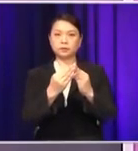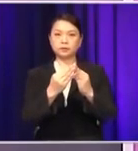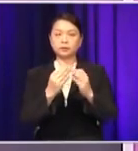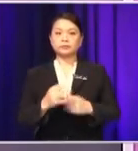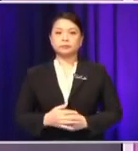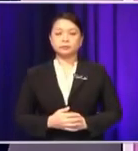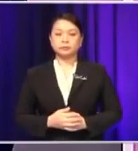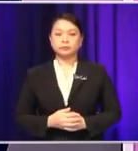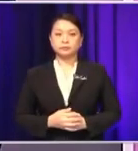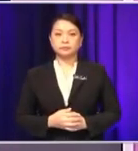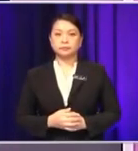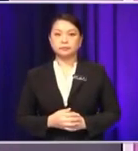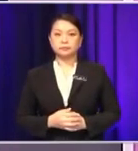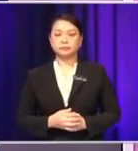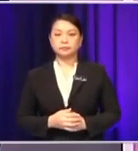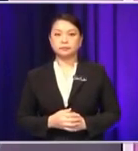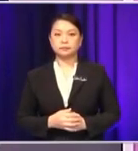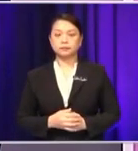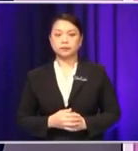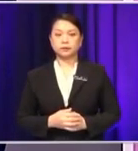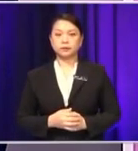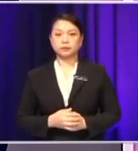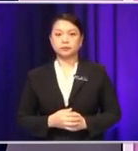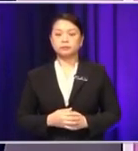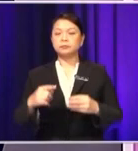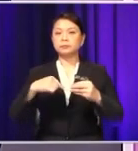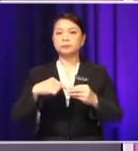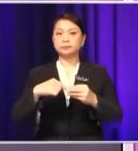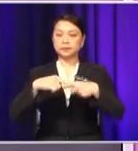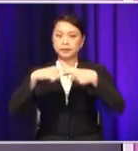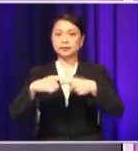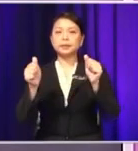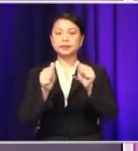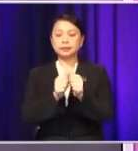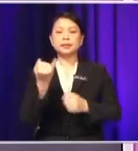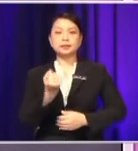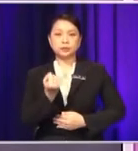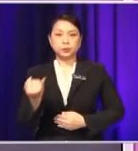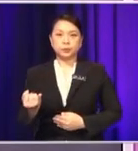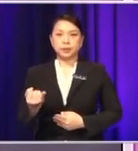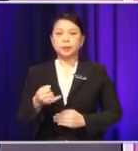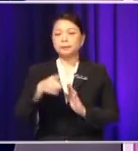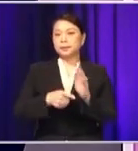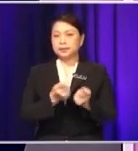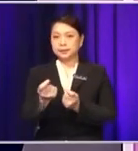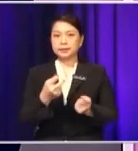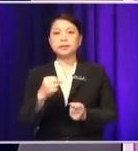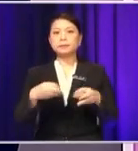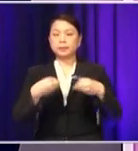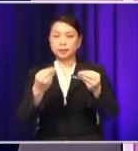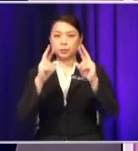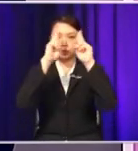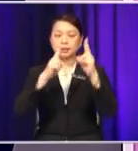empat lagi yang kedua untuk kandungan kita, iaitu berkaitan dengan instrumen, ya. Instrumen pentaksiran bagi ujian akhir